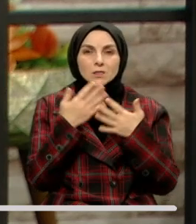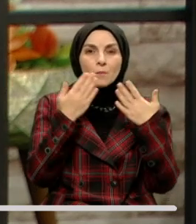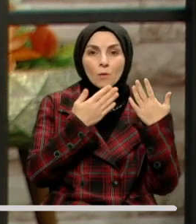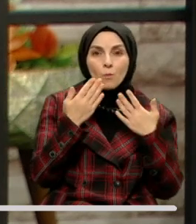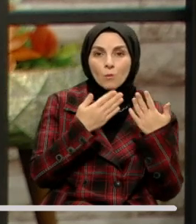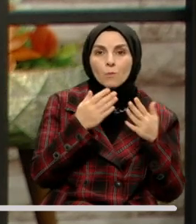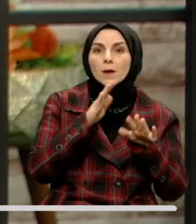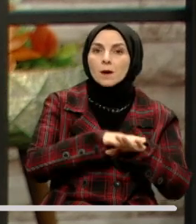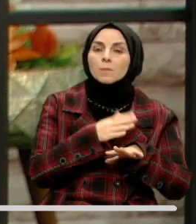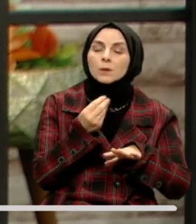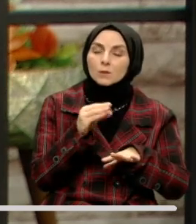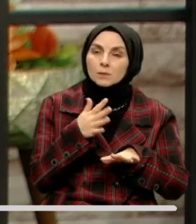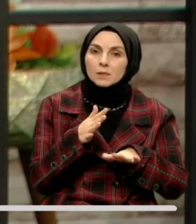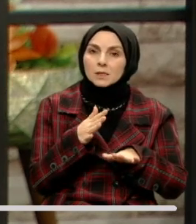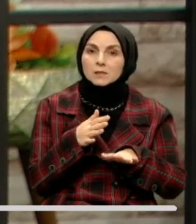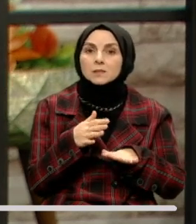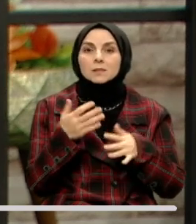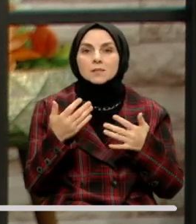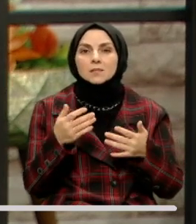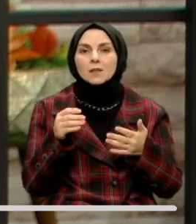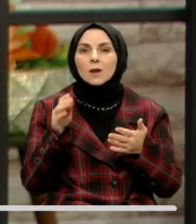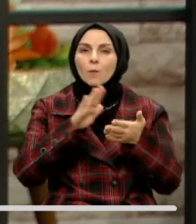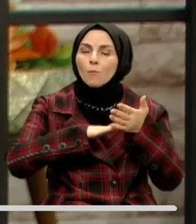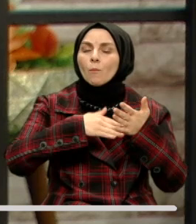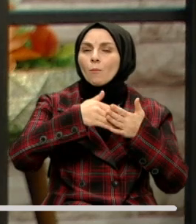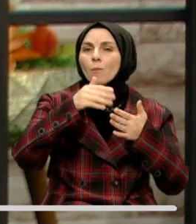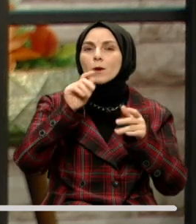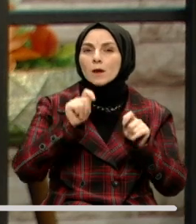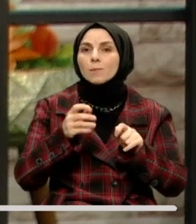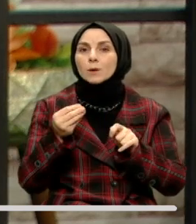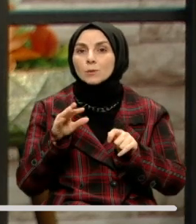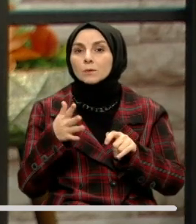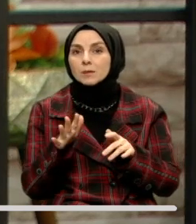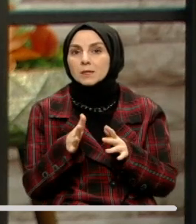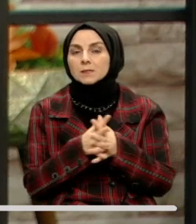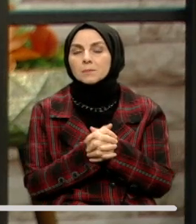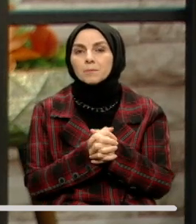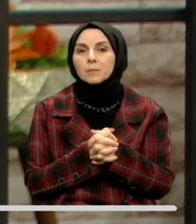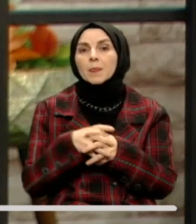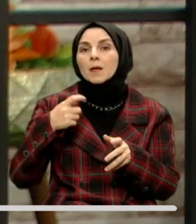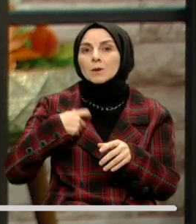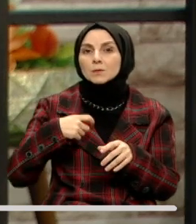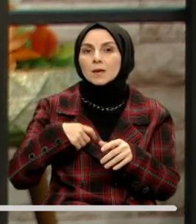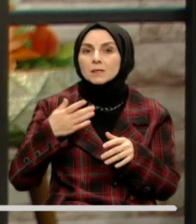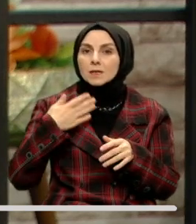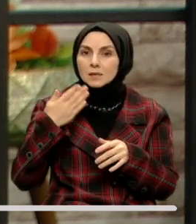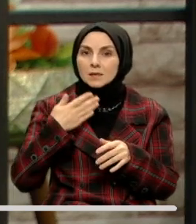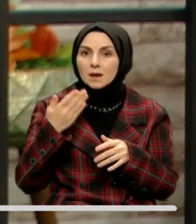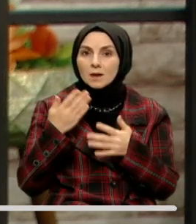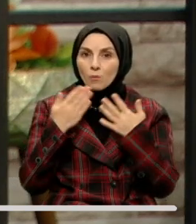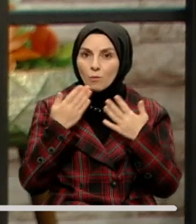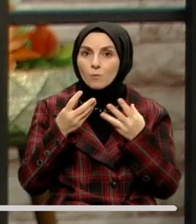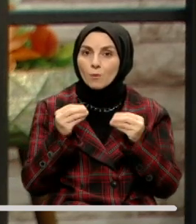okumalar gerçekleştirebiliriz. Tişört boyamalar yapabiliriz, taş boyamalar yapabiliriz. Özellikle hikaye okumalar,